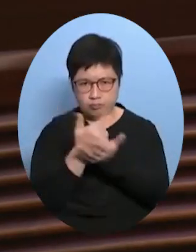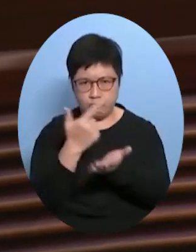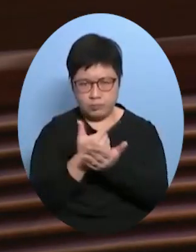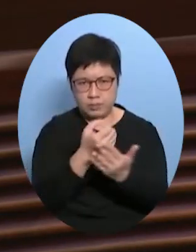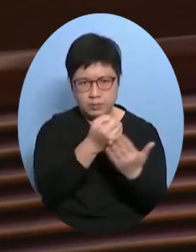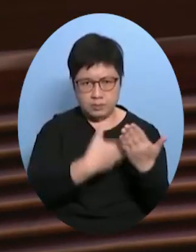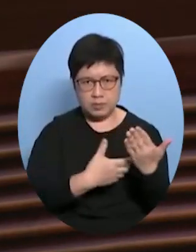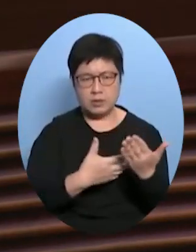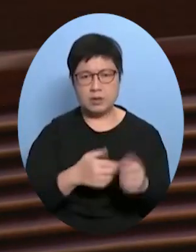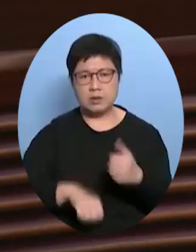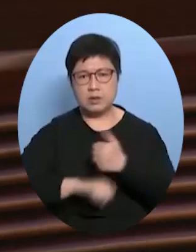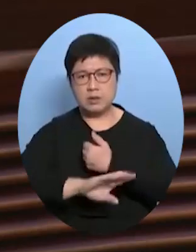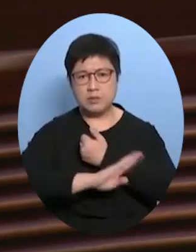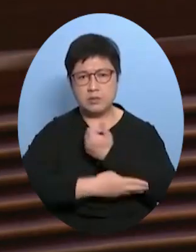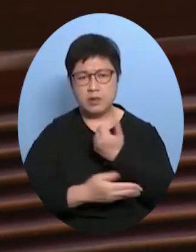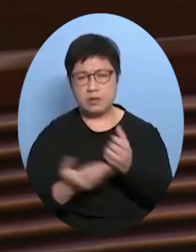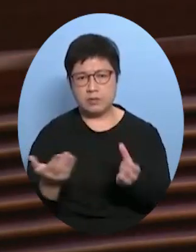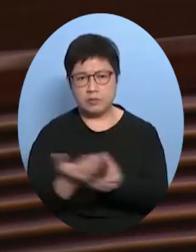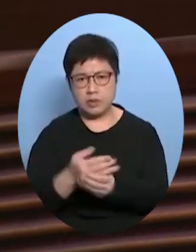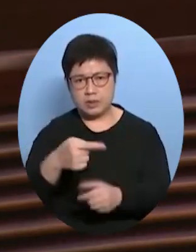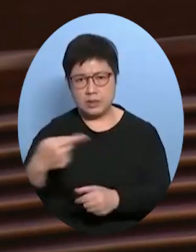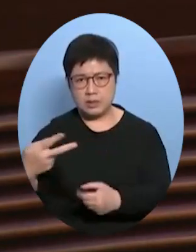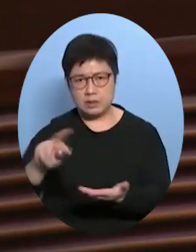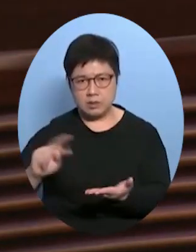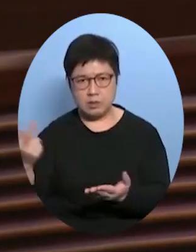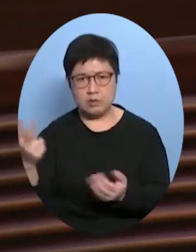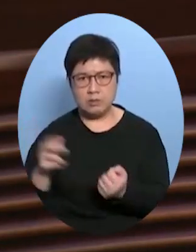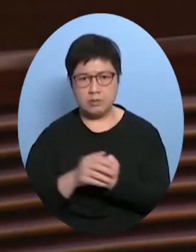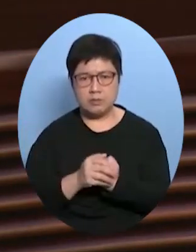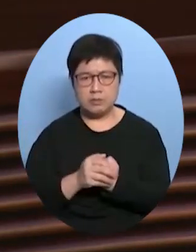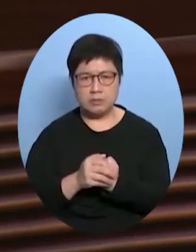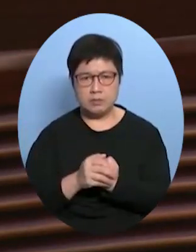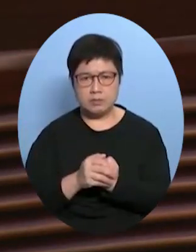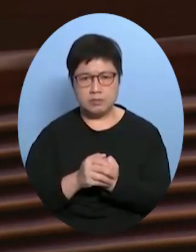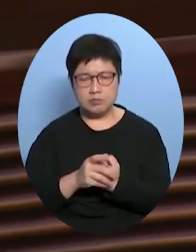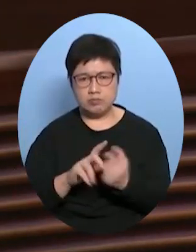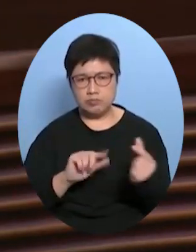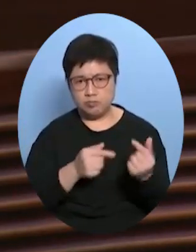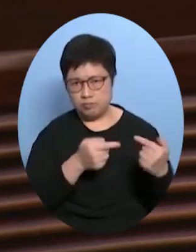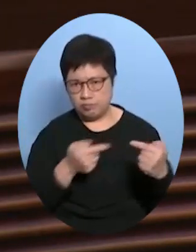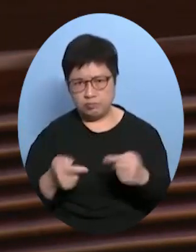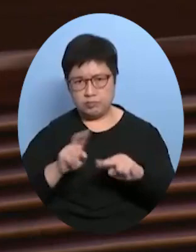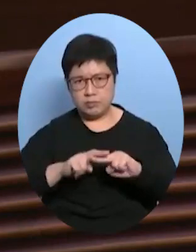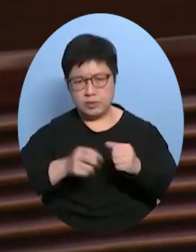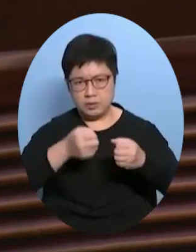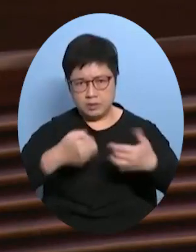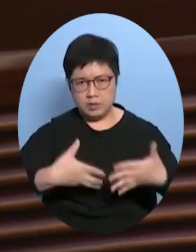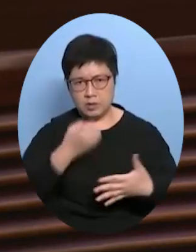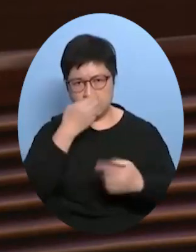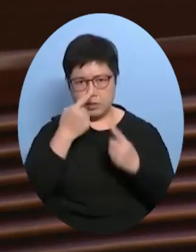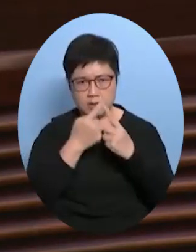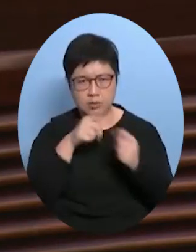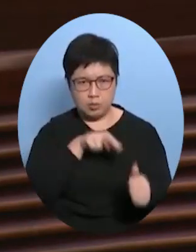則修改基本法附件一和附件二，即全面準確貫徹一國兩制、港人治